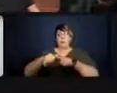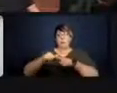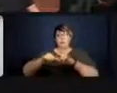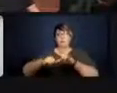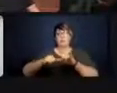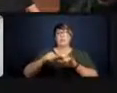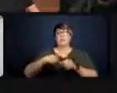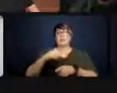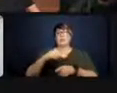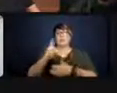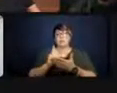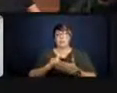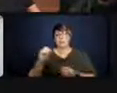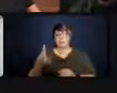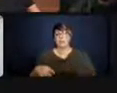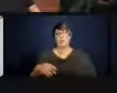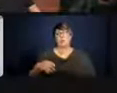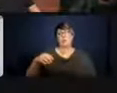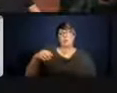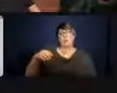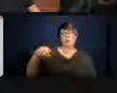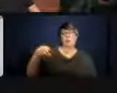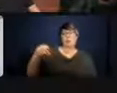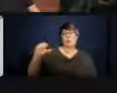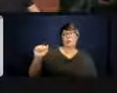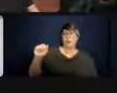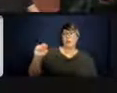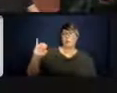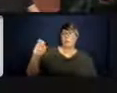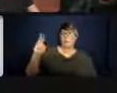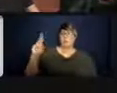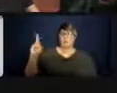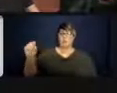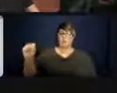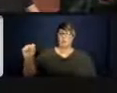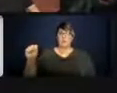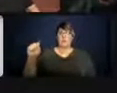mbalimbali inayohusiana na kazi mbalimbali mbali. Na